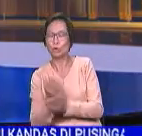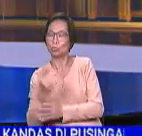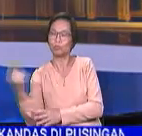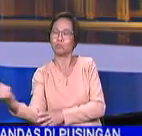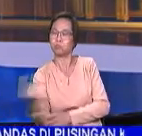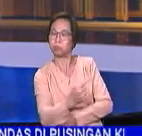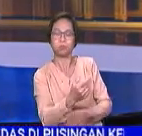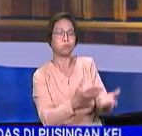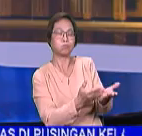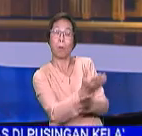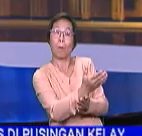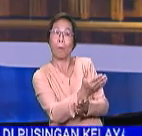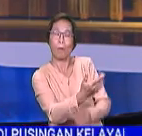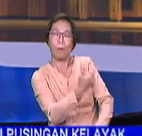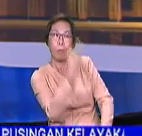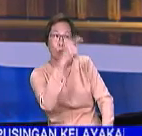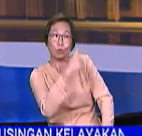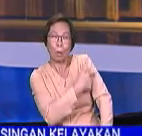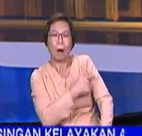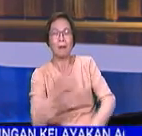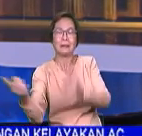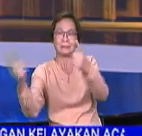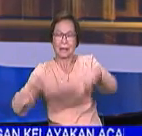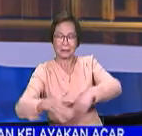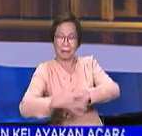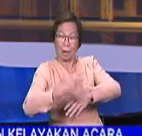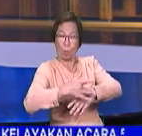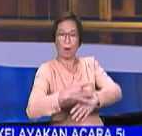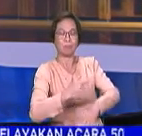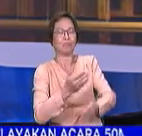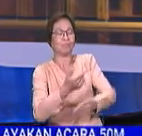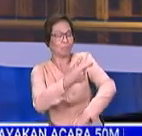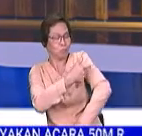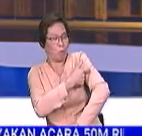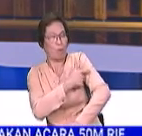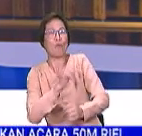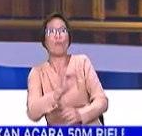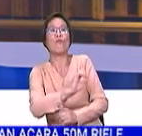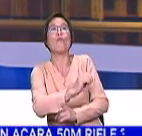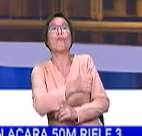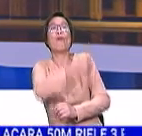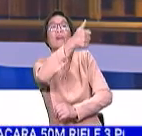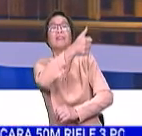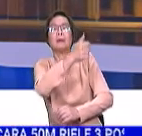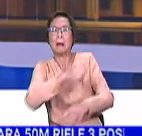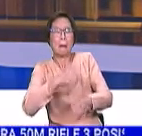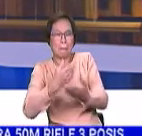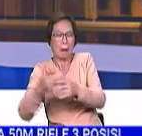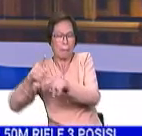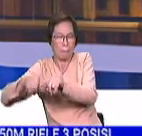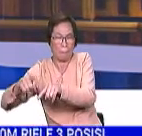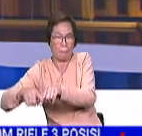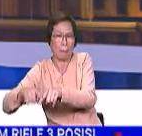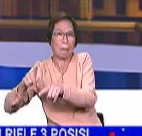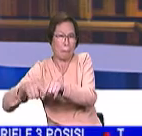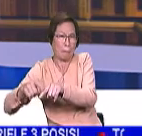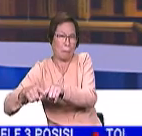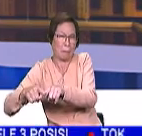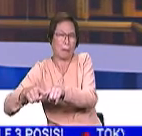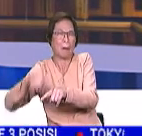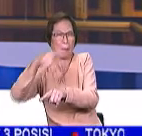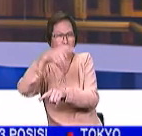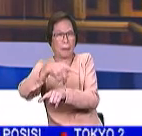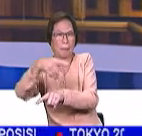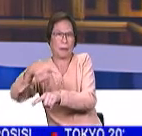atau work in perkataan datang awal dilayani lebih dahulu ini bergantung kepada capacity pusat pemberian vaksin